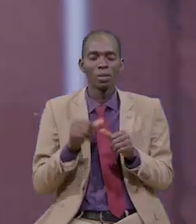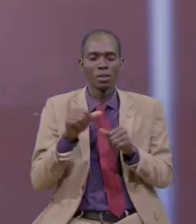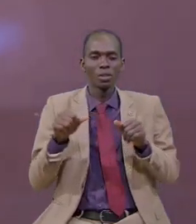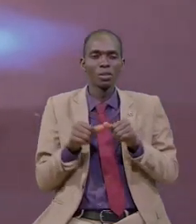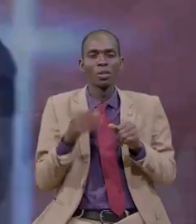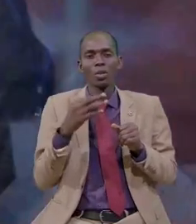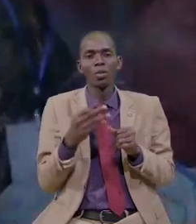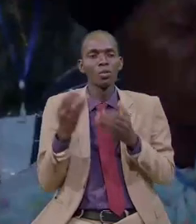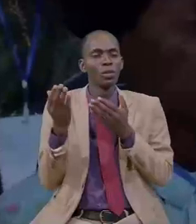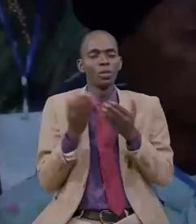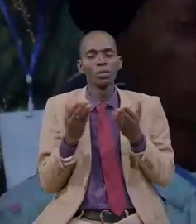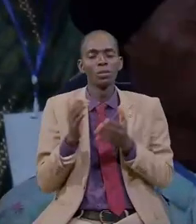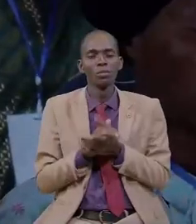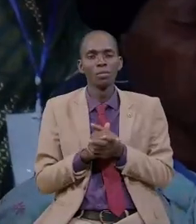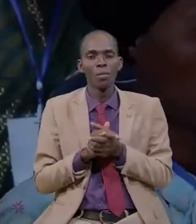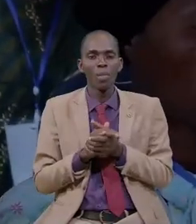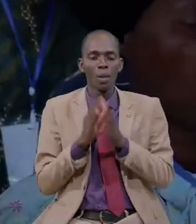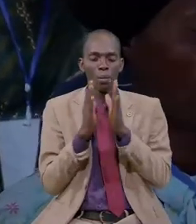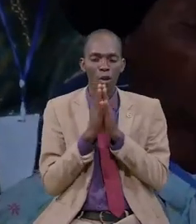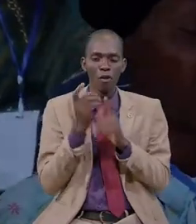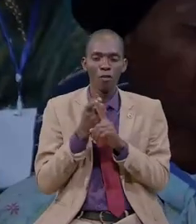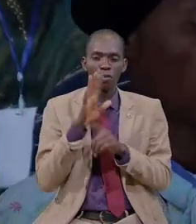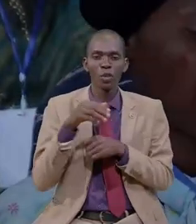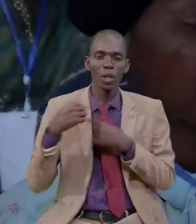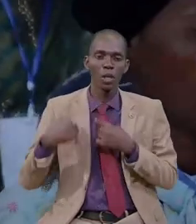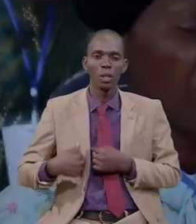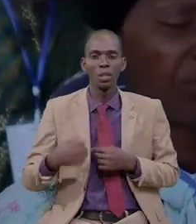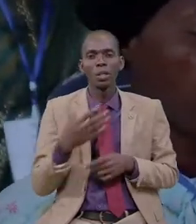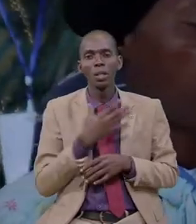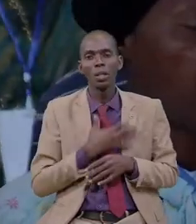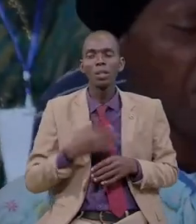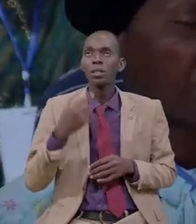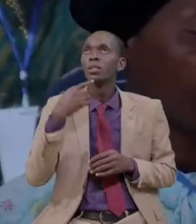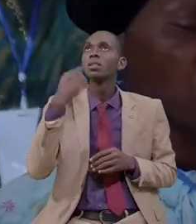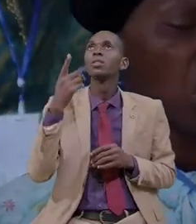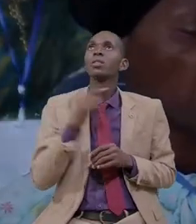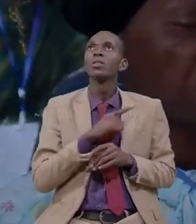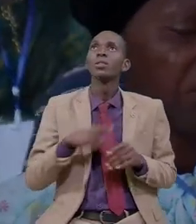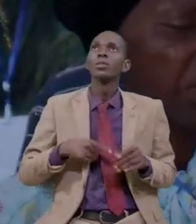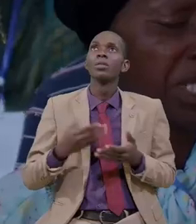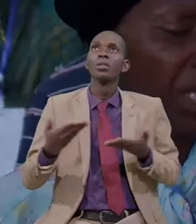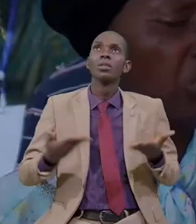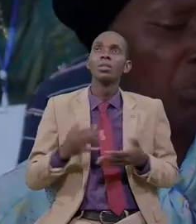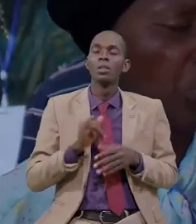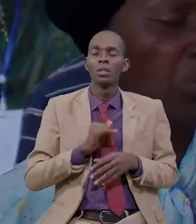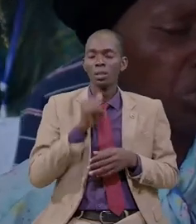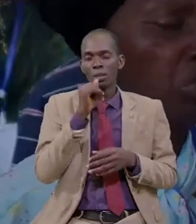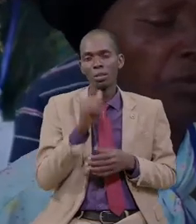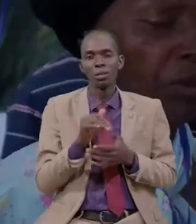dans tous les domaines de l'œuvre. Prie de tout ton cœur, dis Seigneur, me voici.